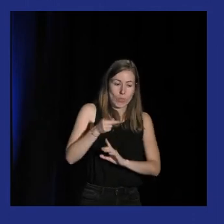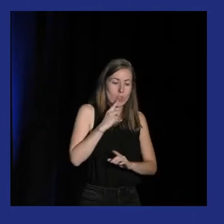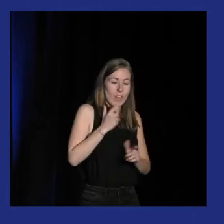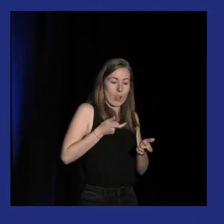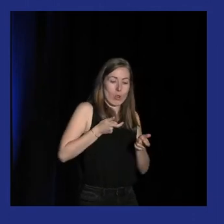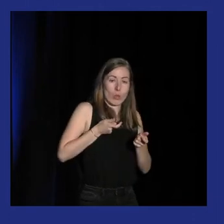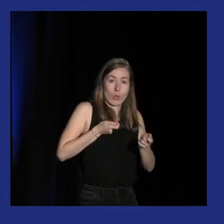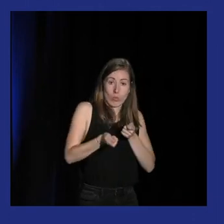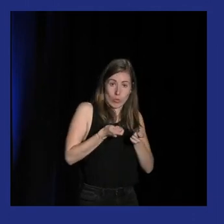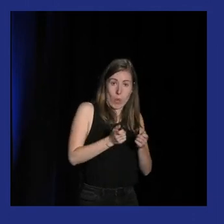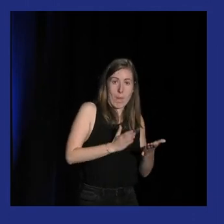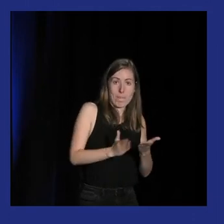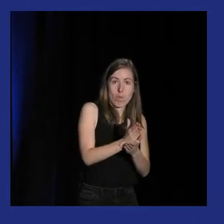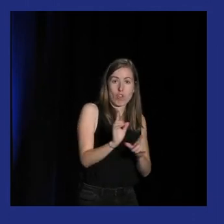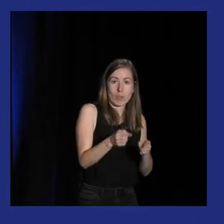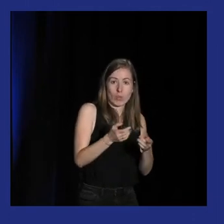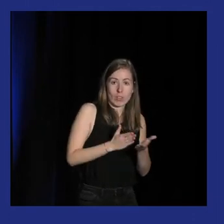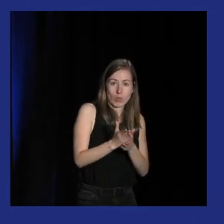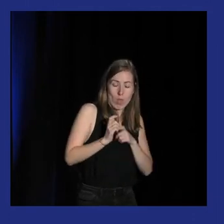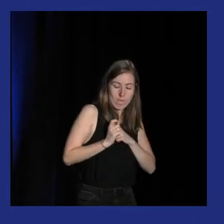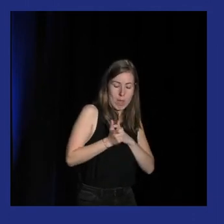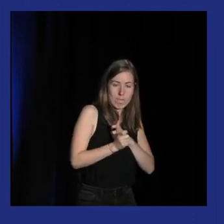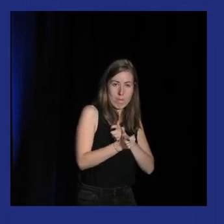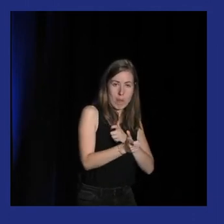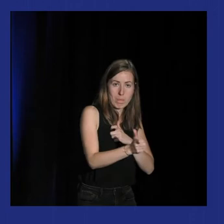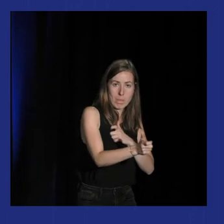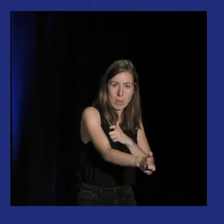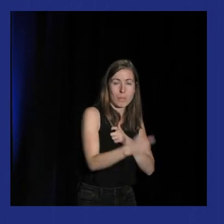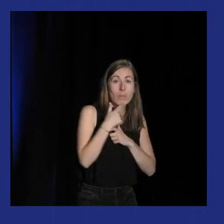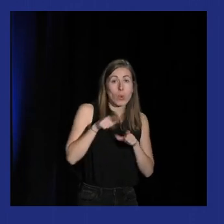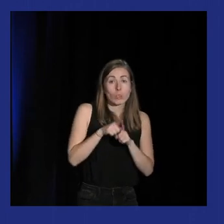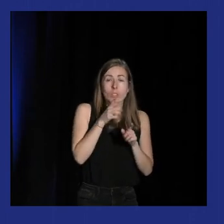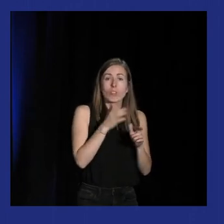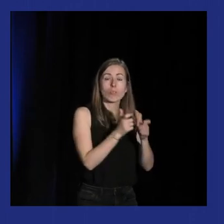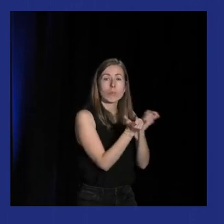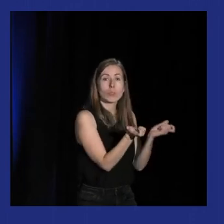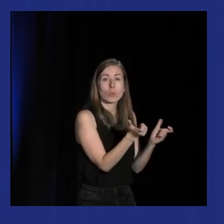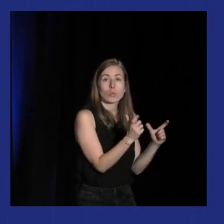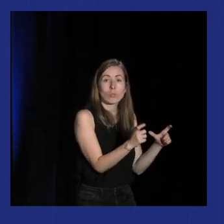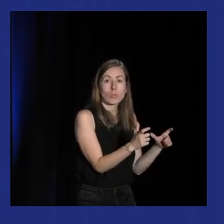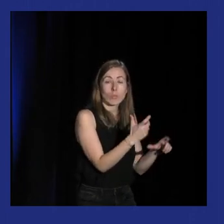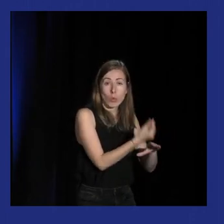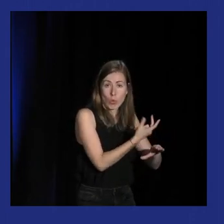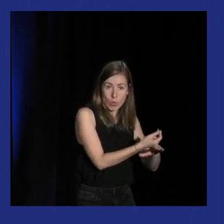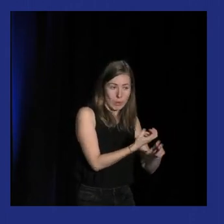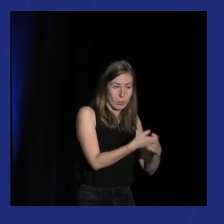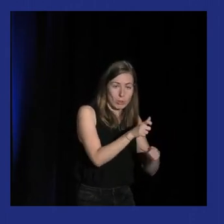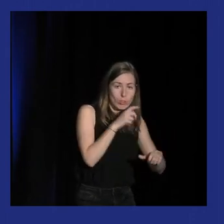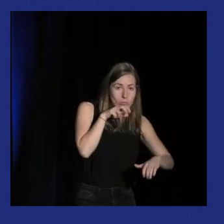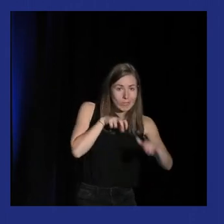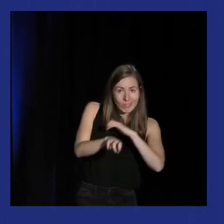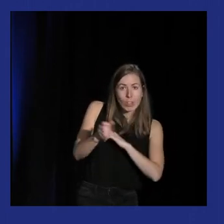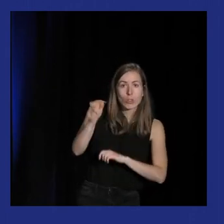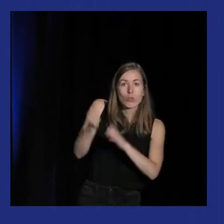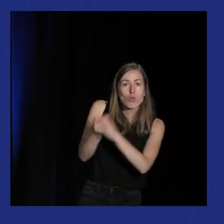mais il est également utilisé par exemple en maison de disque pour désigner des personnes qui vont s'occuper d'aller signer des nouveaux artistes donc d'aller d'aller